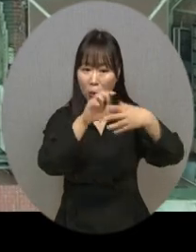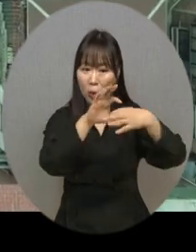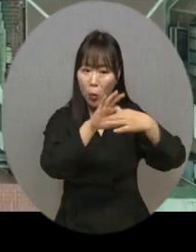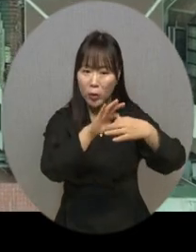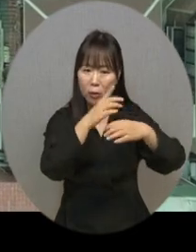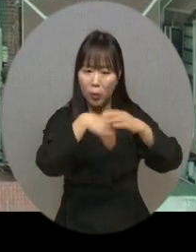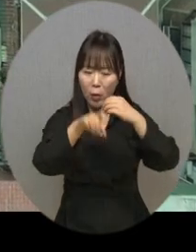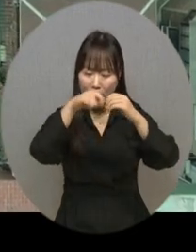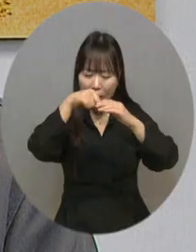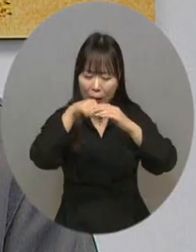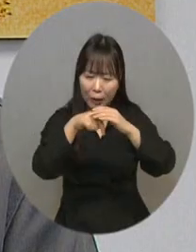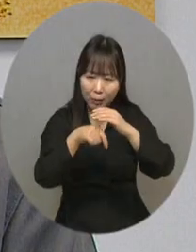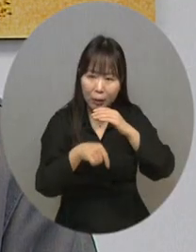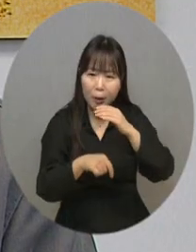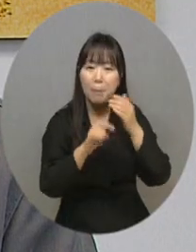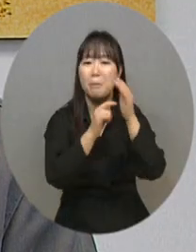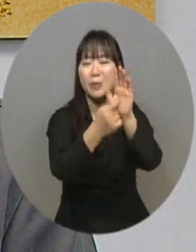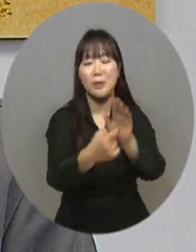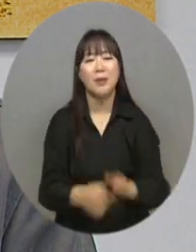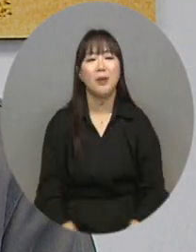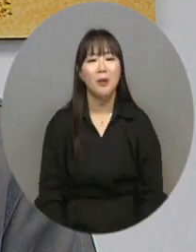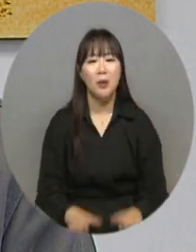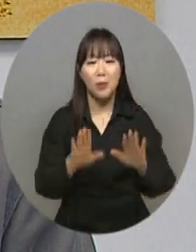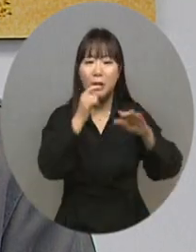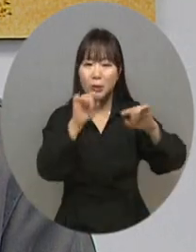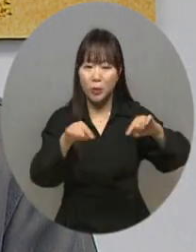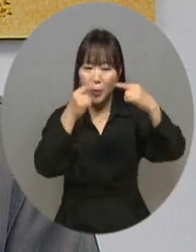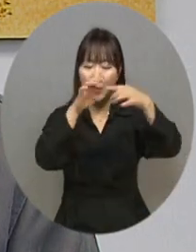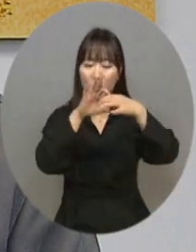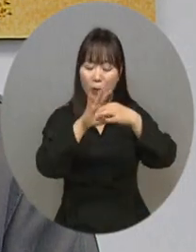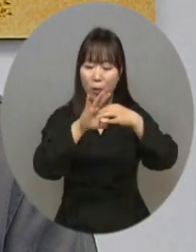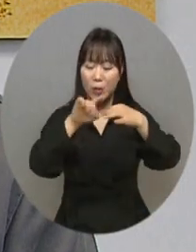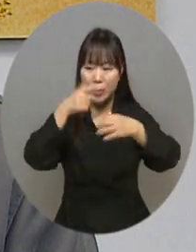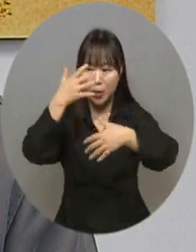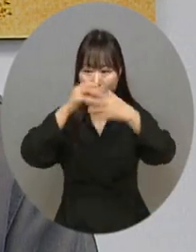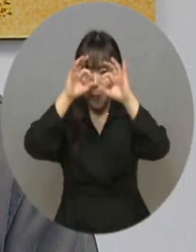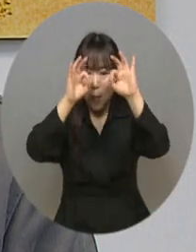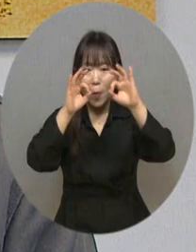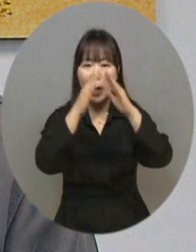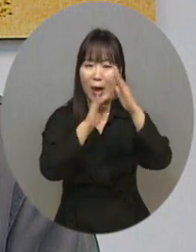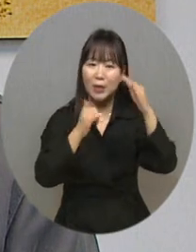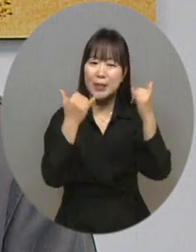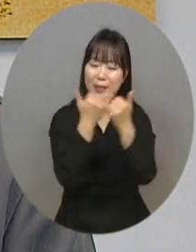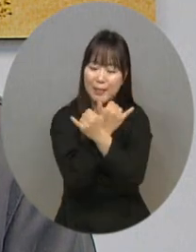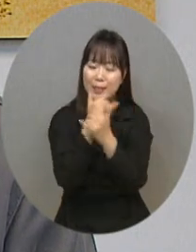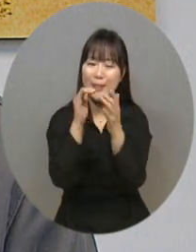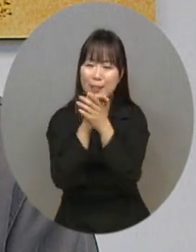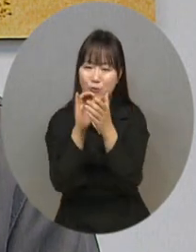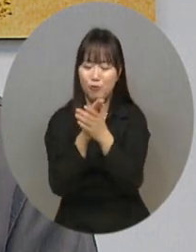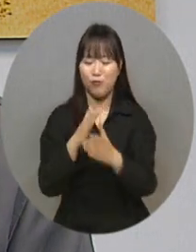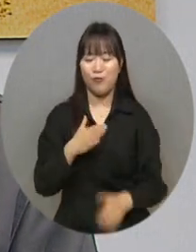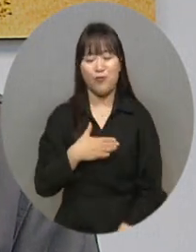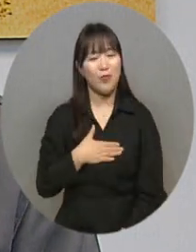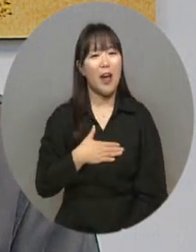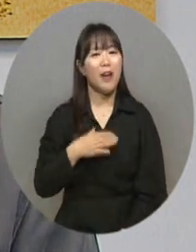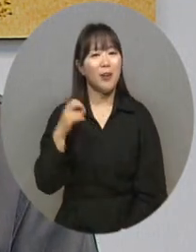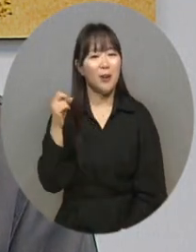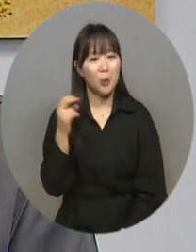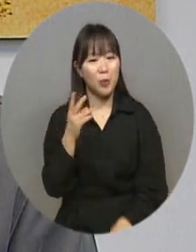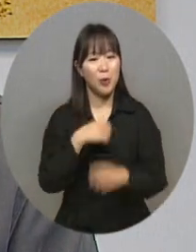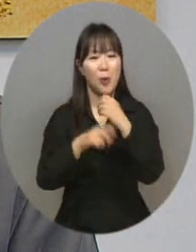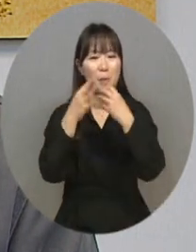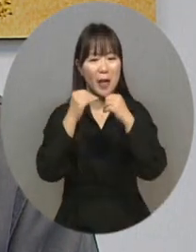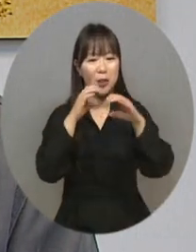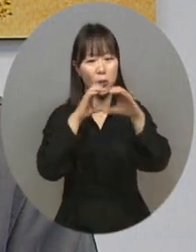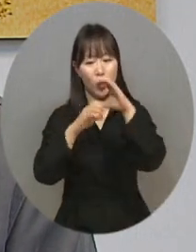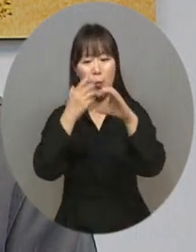심도 있게 다뤄봤습니다. 이번 설 연휴에 이 영화를 통해서 가족, 친지, 친구, 그리고 또 자신과 또 더 많은